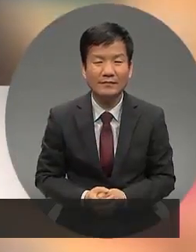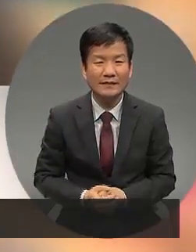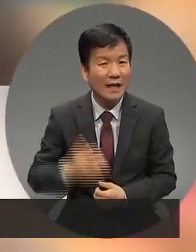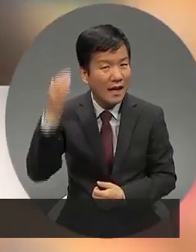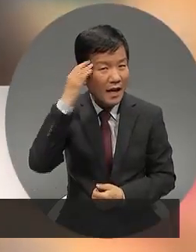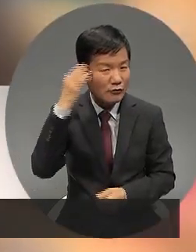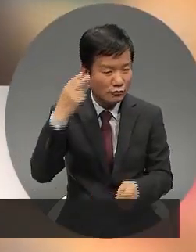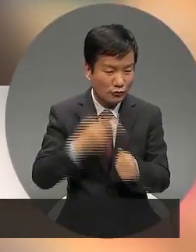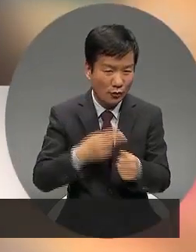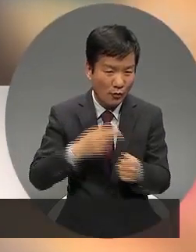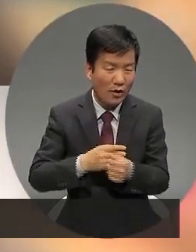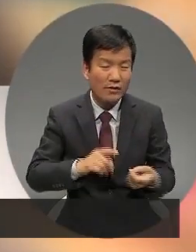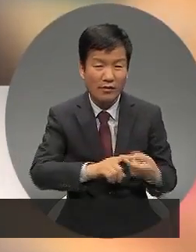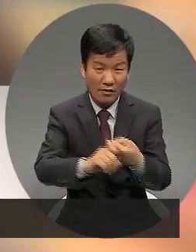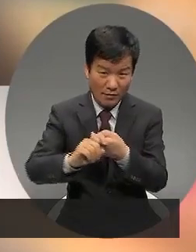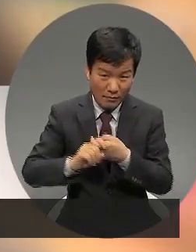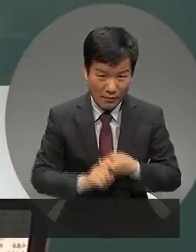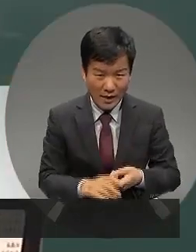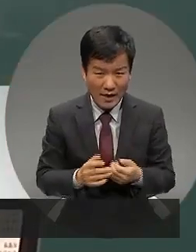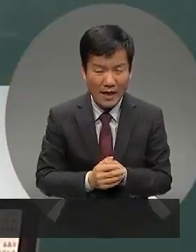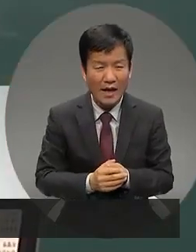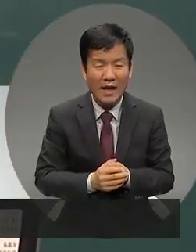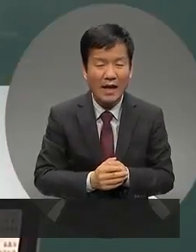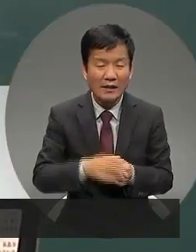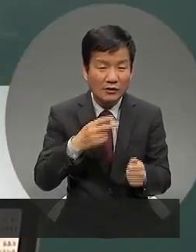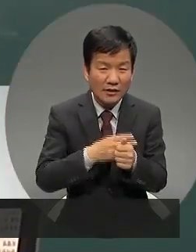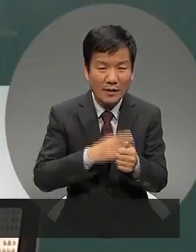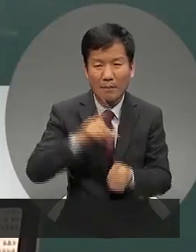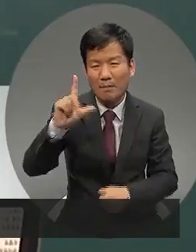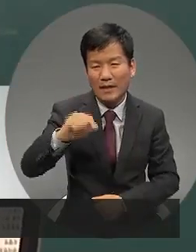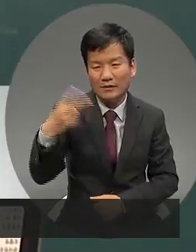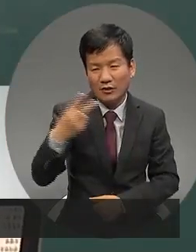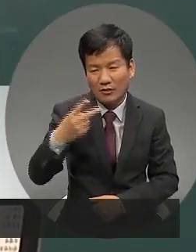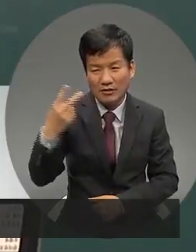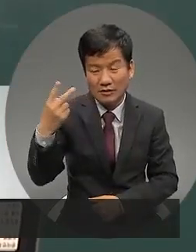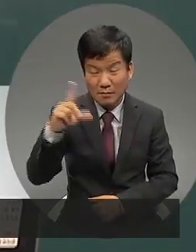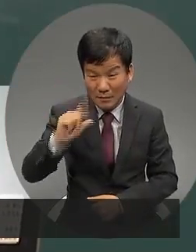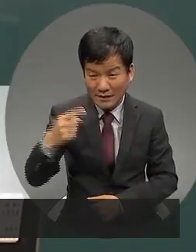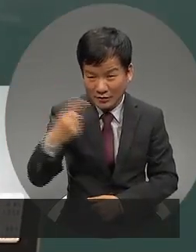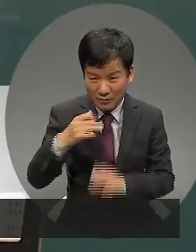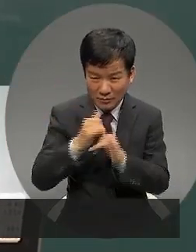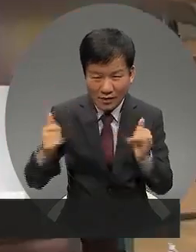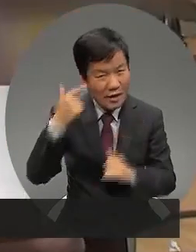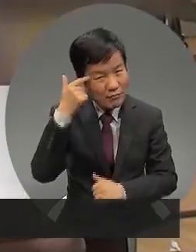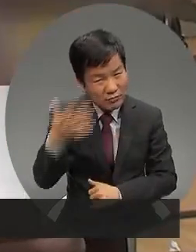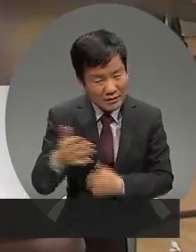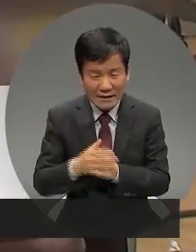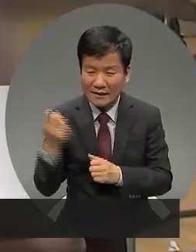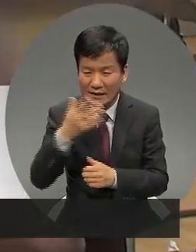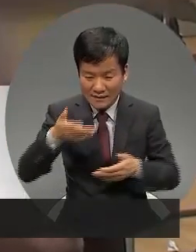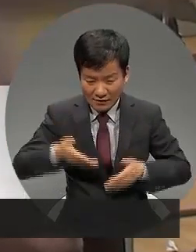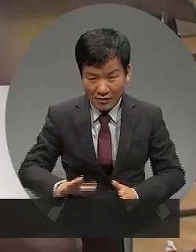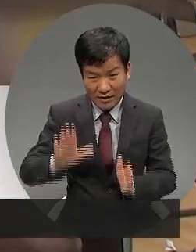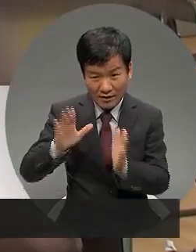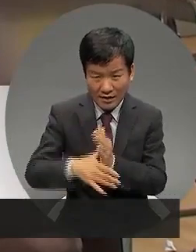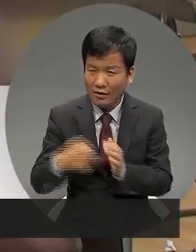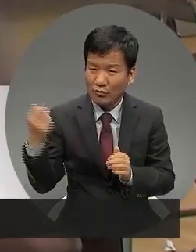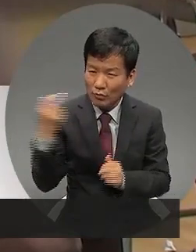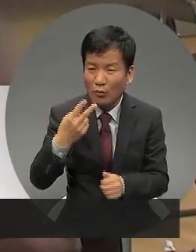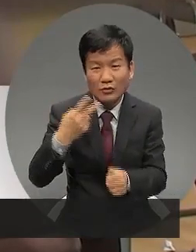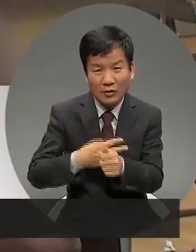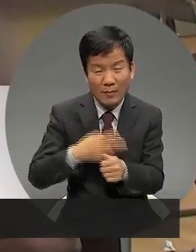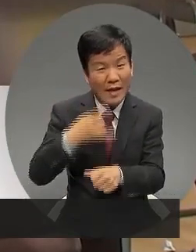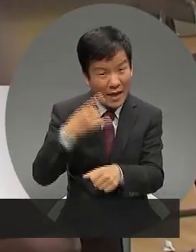한국 교원 단체 총 연합회가 교원 천여 명을 대상으로 조사한 결과 다시 태어나면 교직을 선택하겠다는